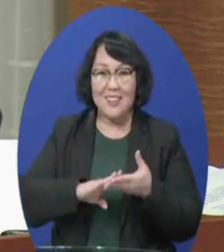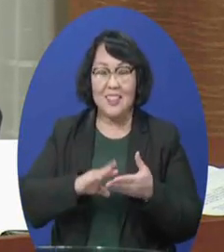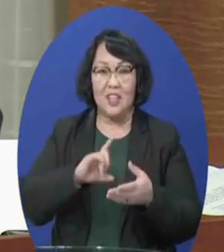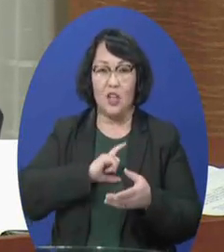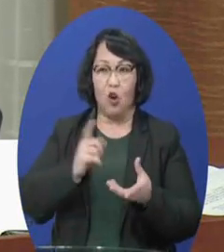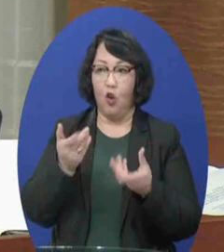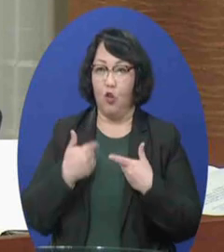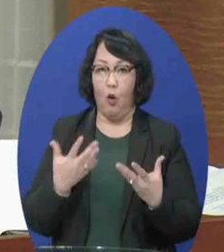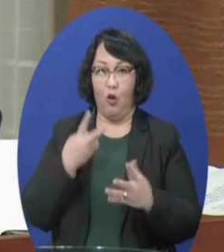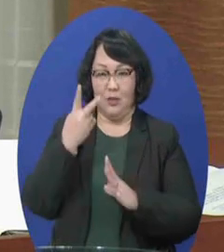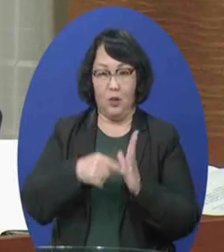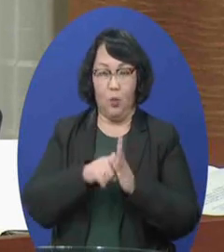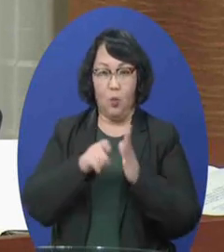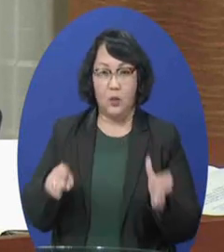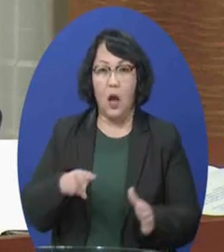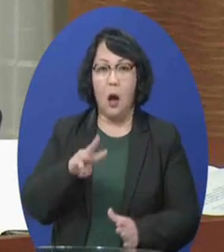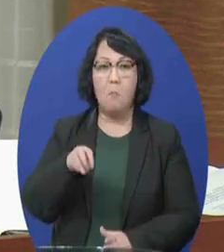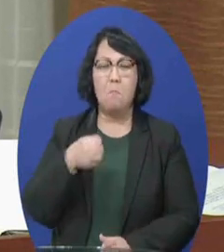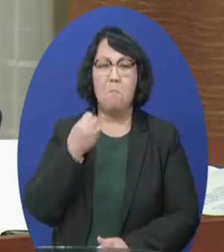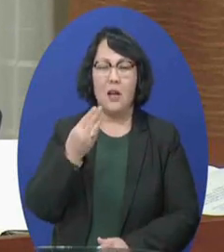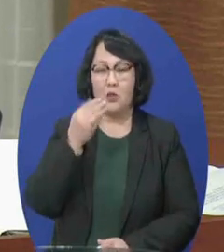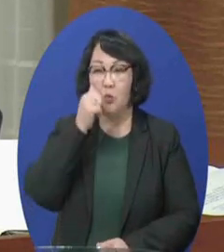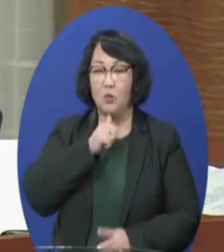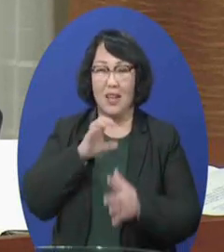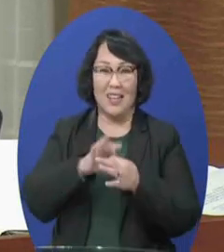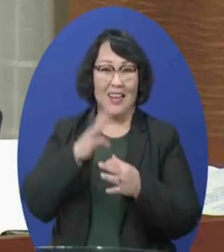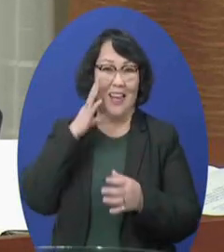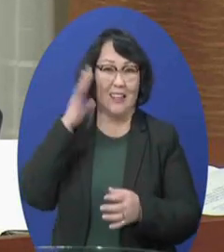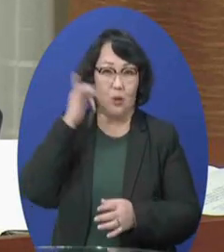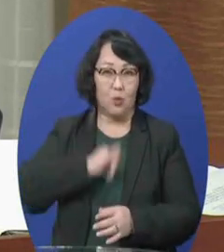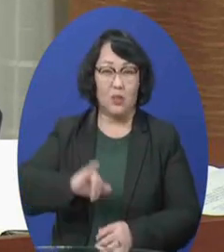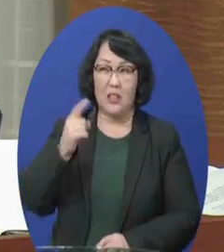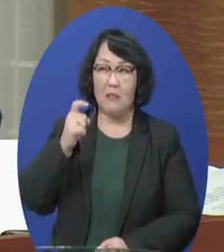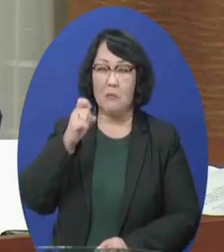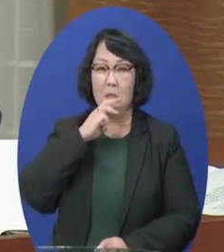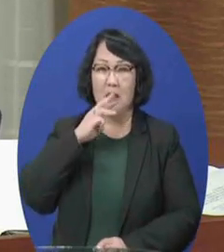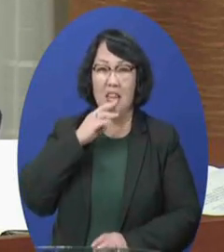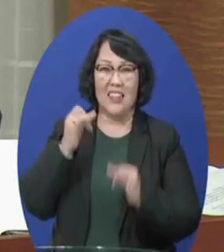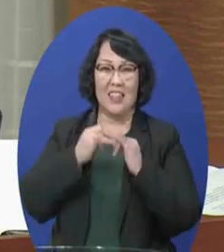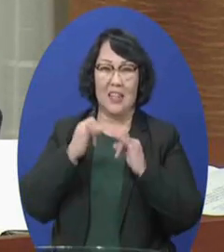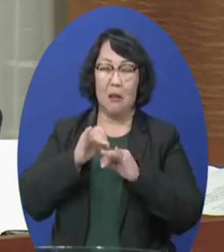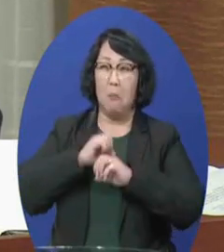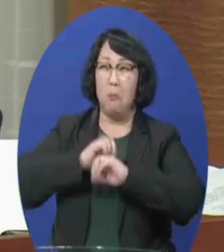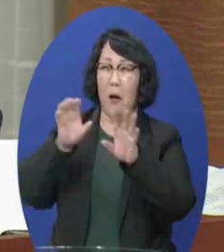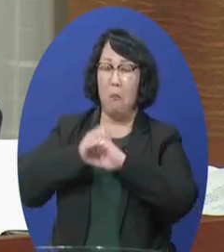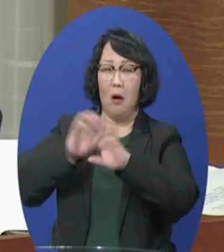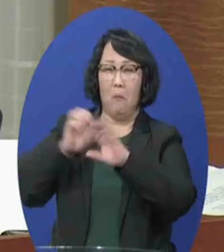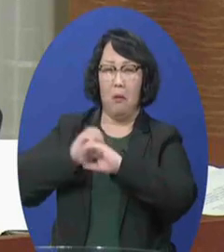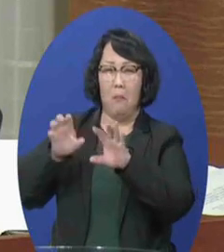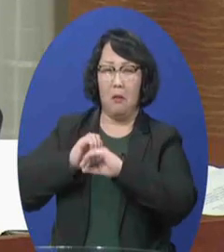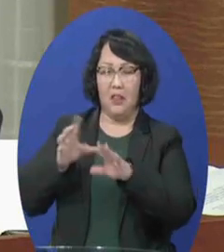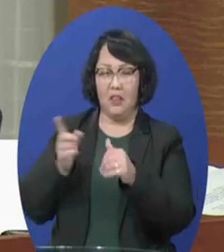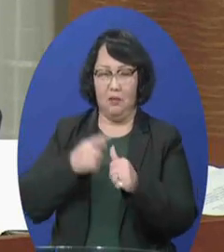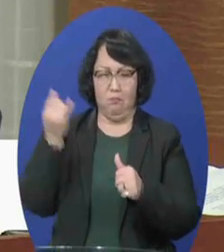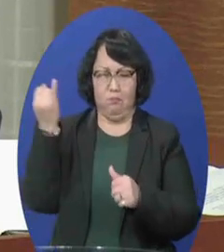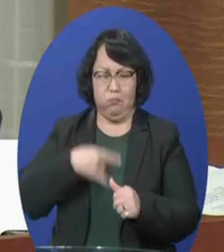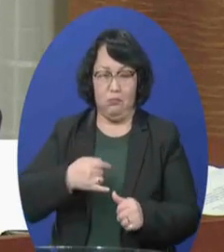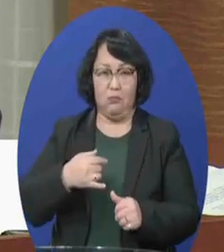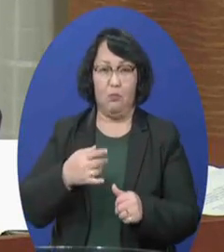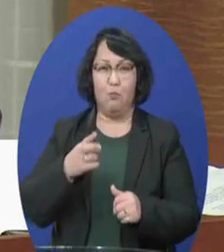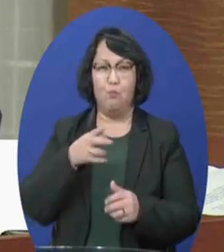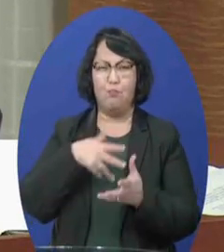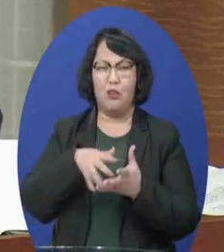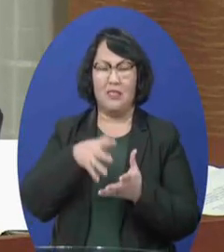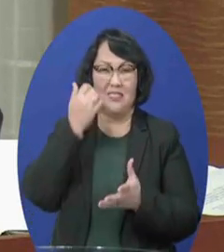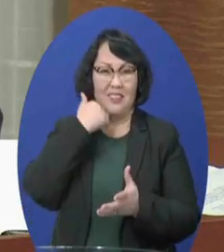сар гаруй маш нууц гэж хаачаад, гадны дотны хэвлэлээр, блогоор, интернетээр бүрэн дүрэн ихээр нь цацаж харлуулах ийм бохир